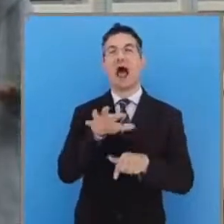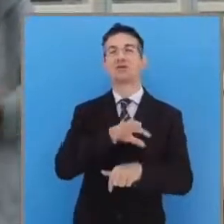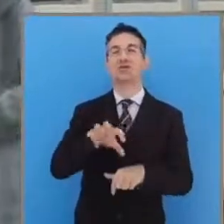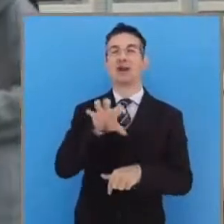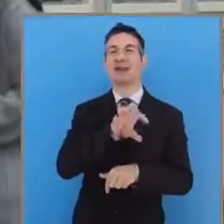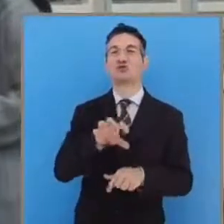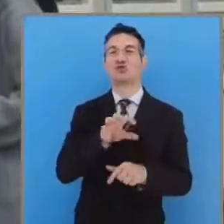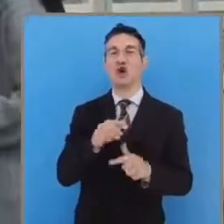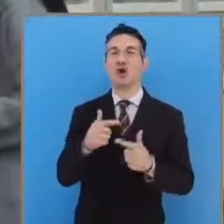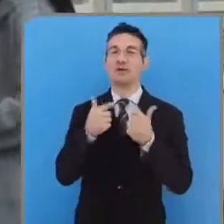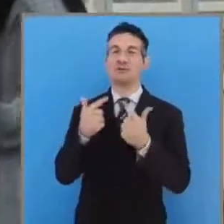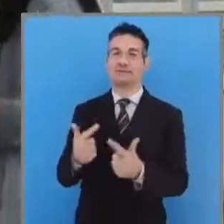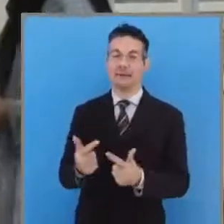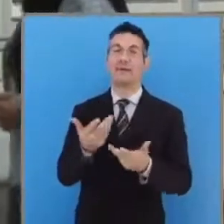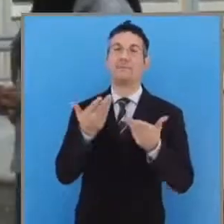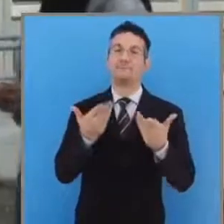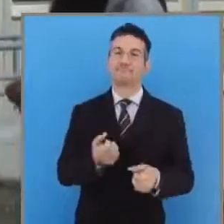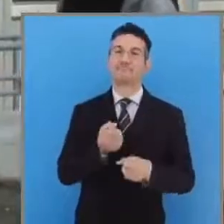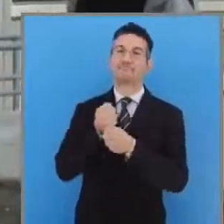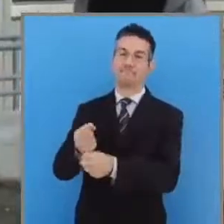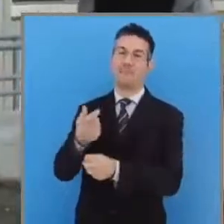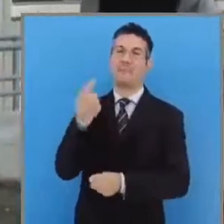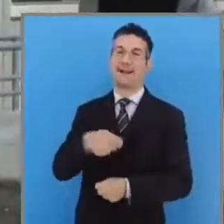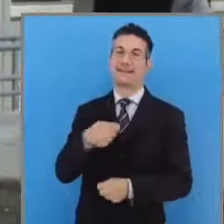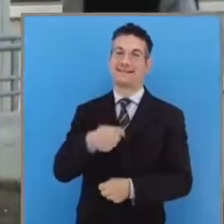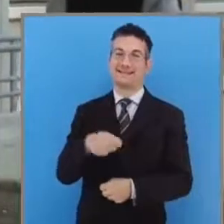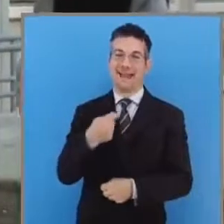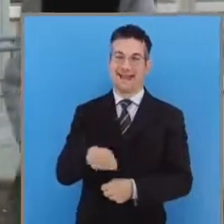Quindi Presidente, a lei. Grazie.